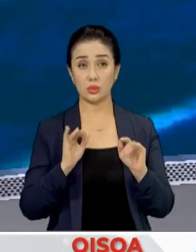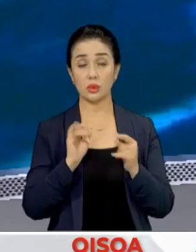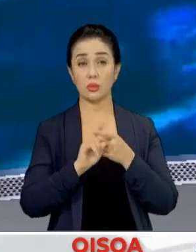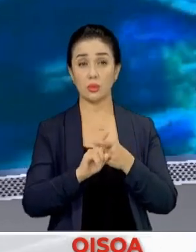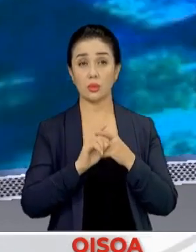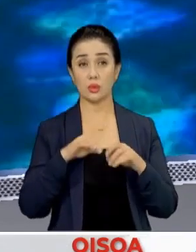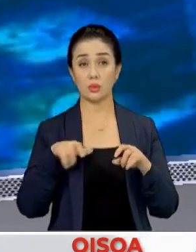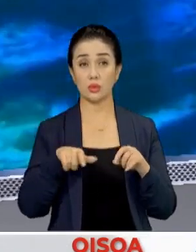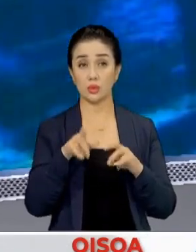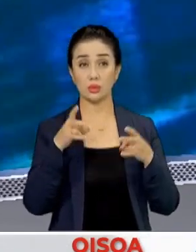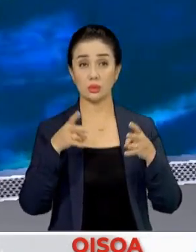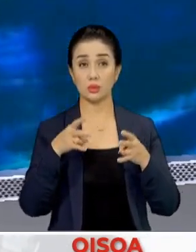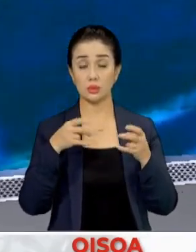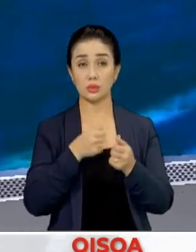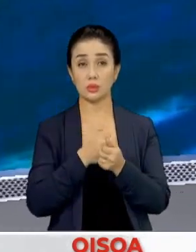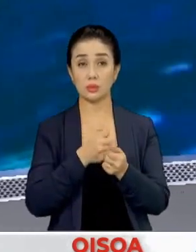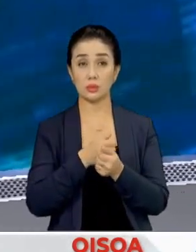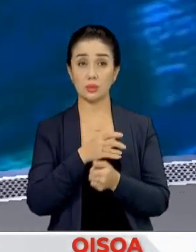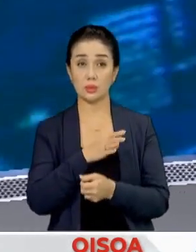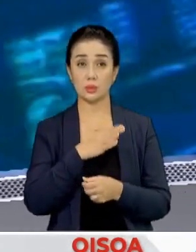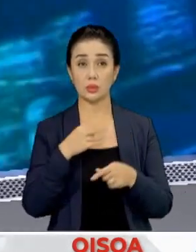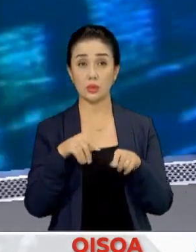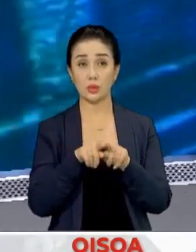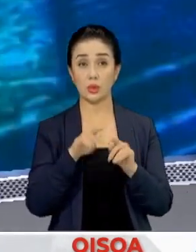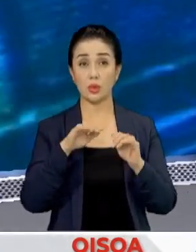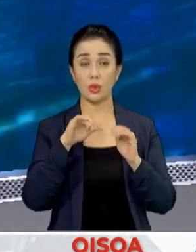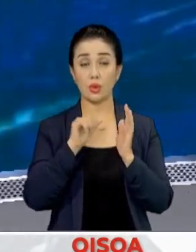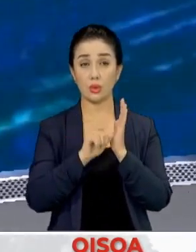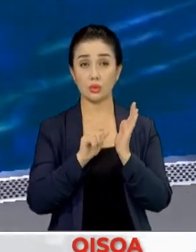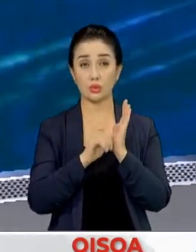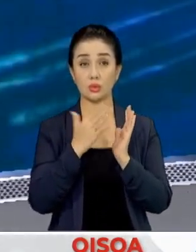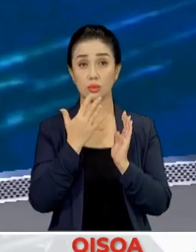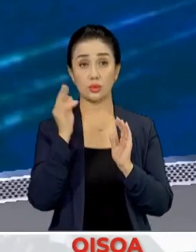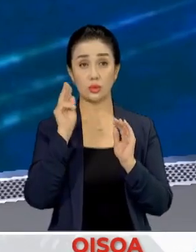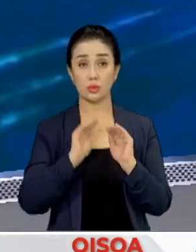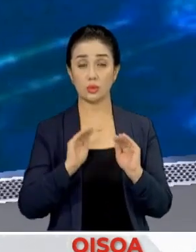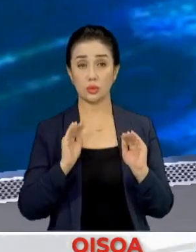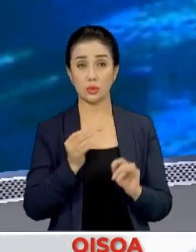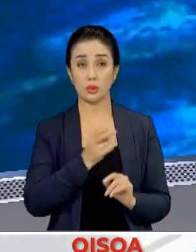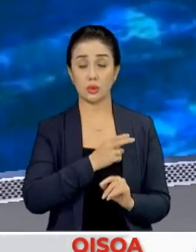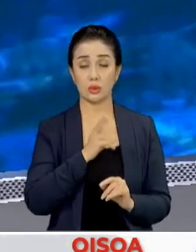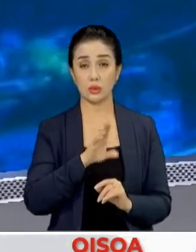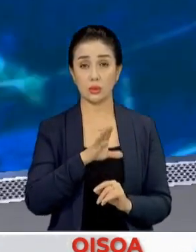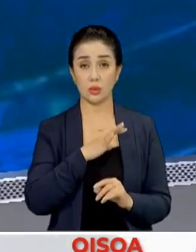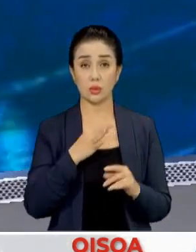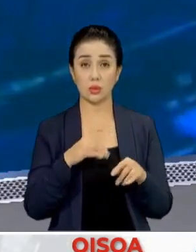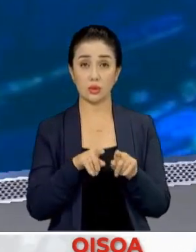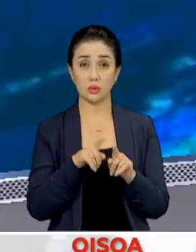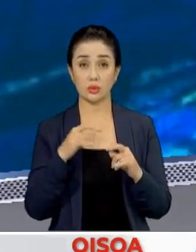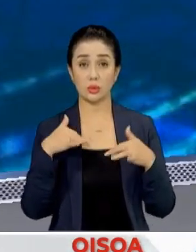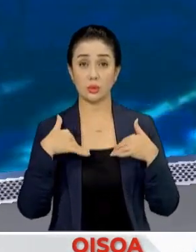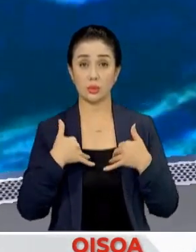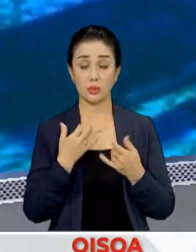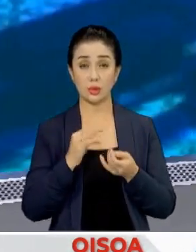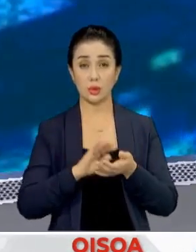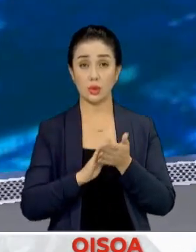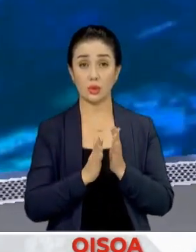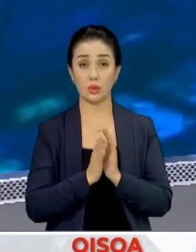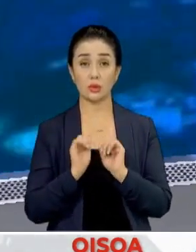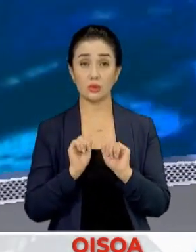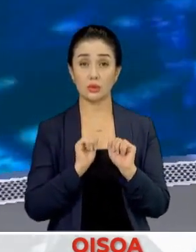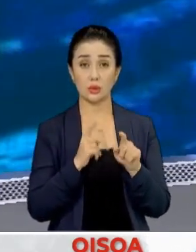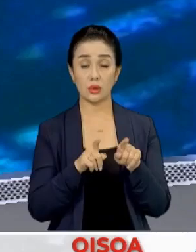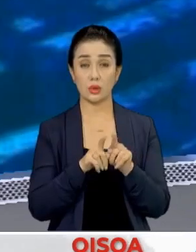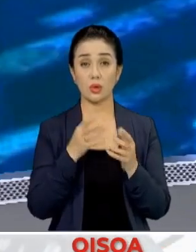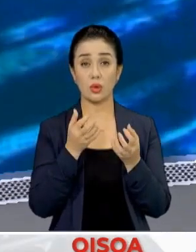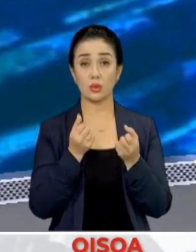bog'liq yo'l transport hodisasi sodir etilgan va 65 nafar o'quvchi halok bo'lgan. Mana shunda ko'ngilsiz holatlarning oldini